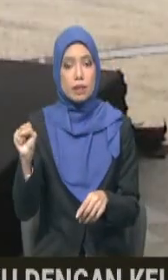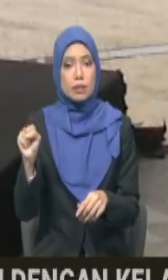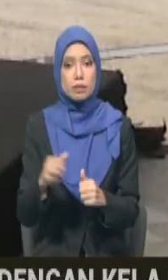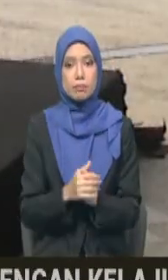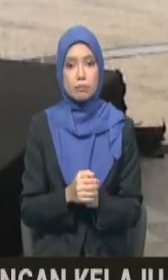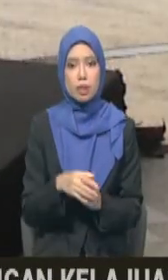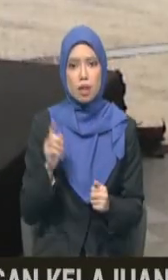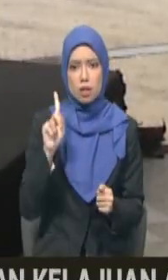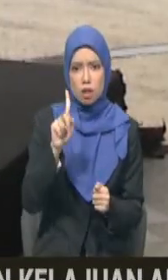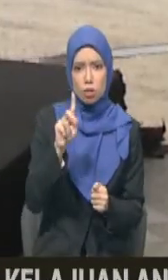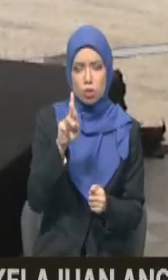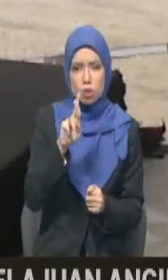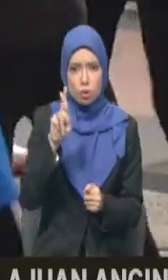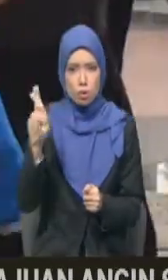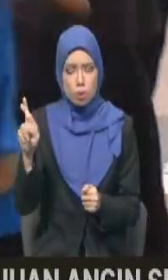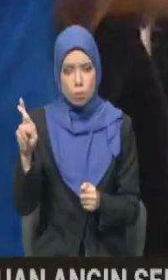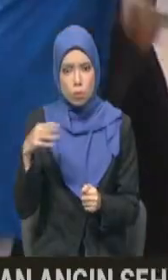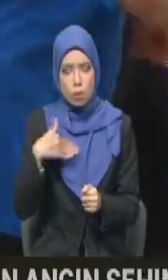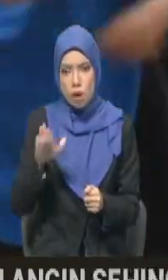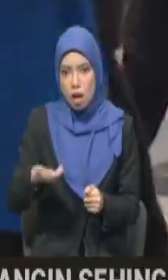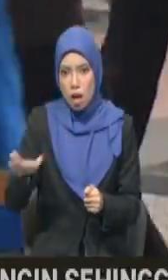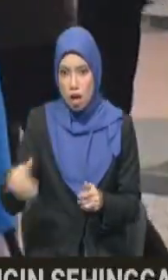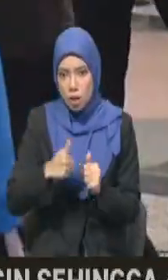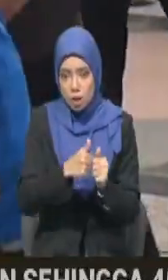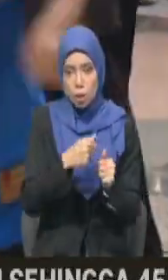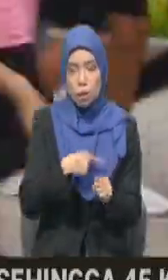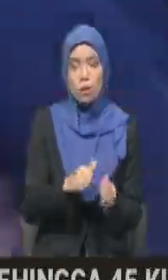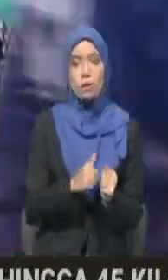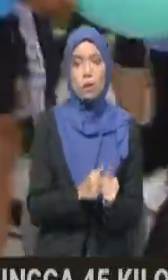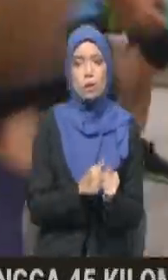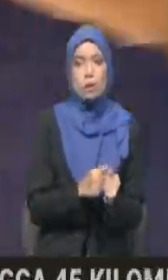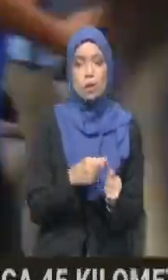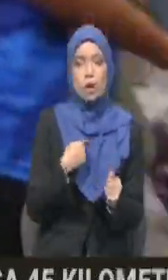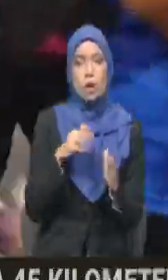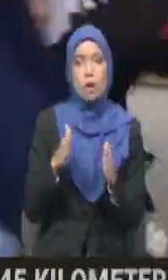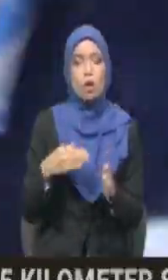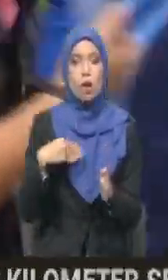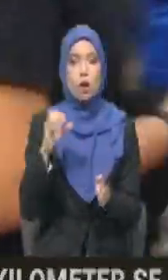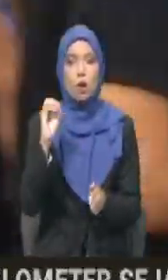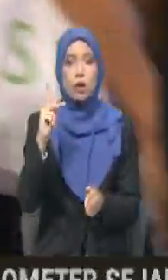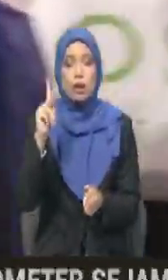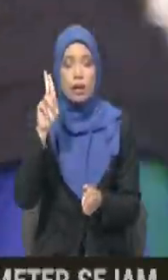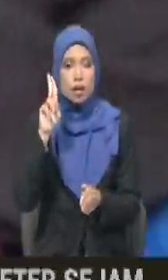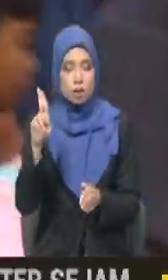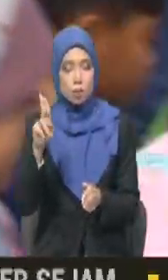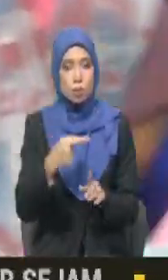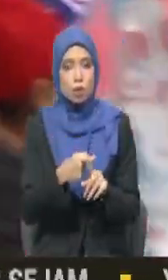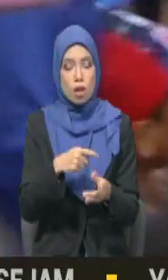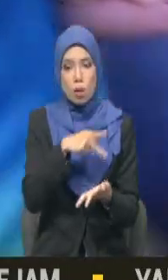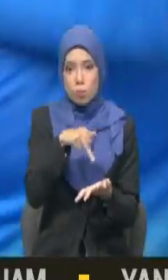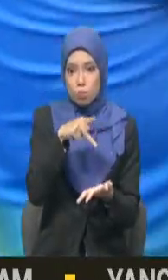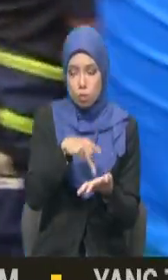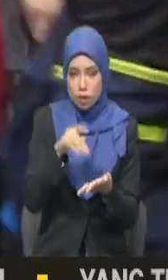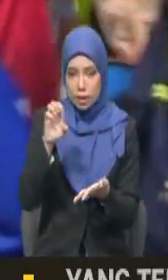1000 kanak-kanak termasuk kanak-kanak berkeperluan khas dan kelainan upaya dari pusat perkembangan kanak-kanak dan pusat